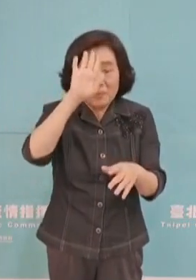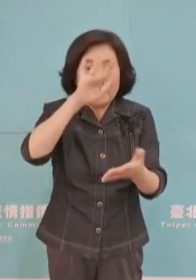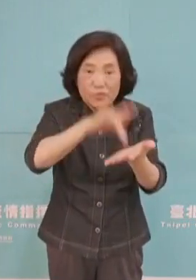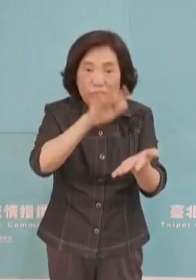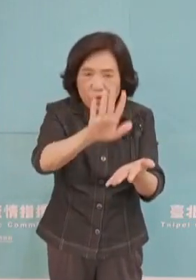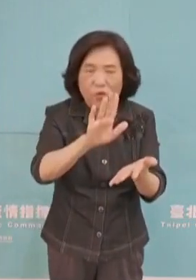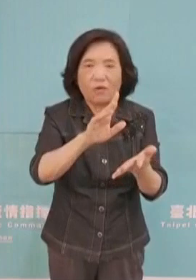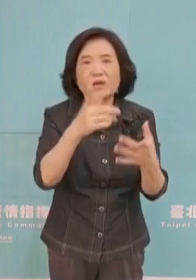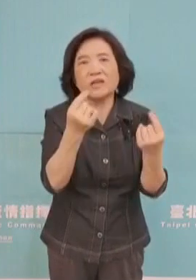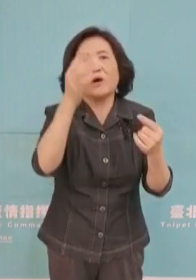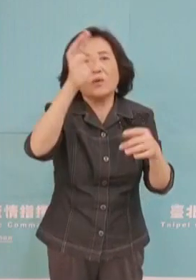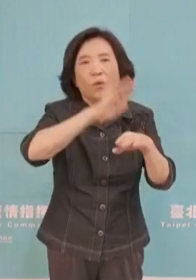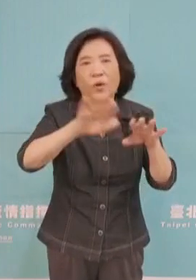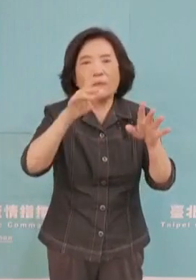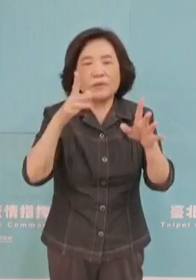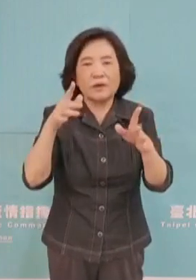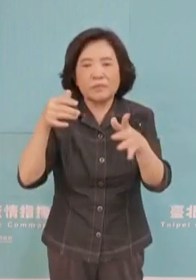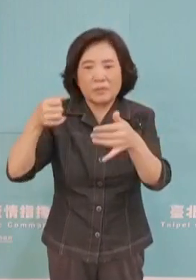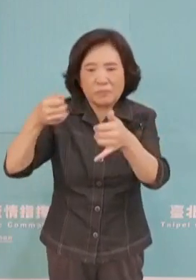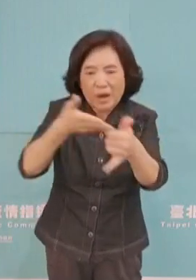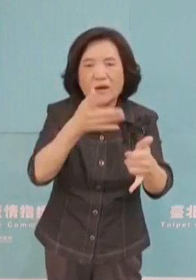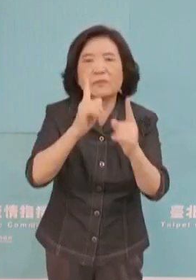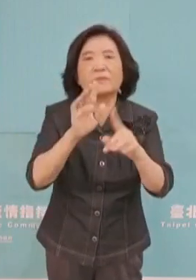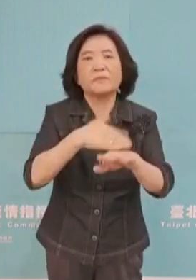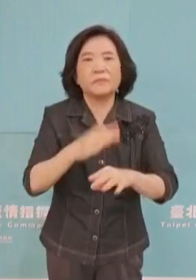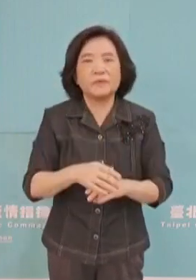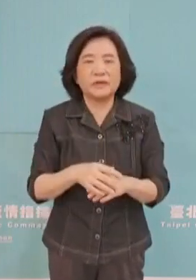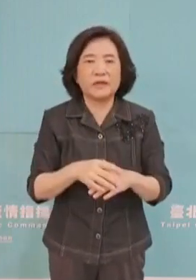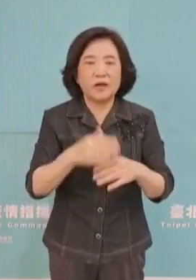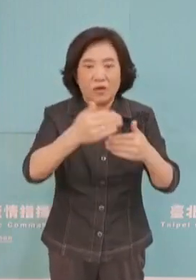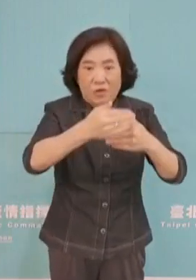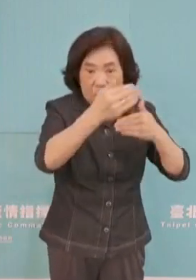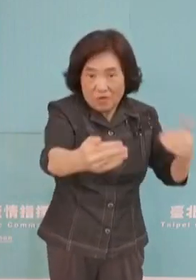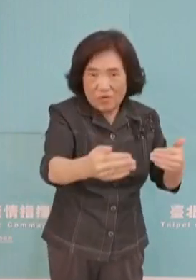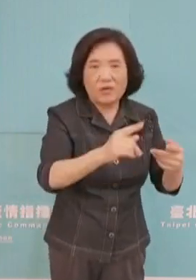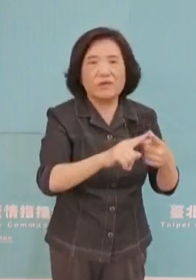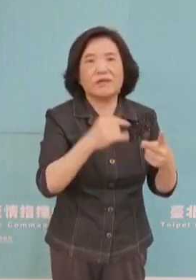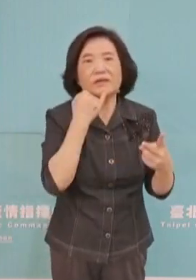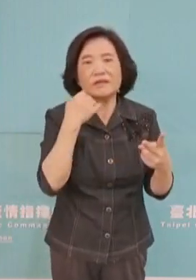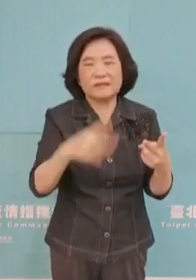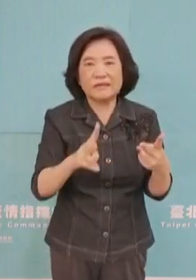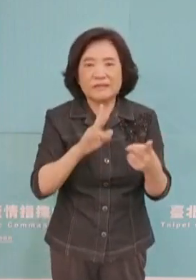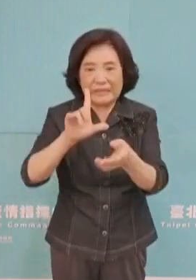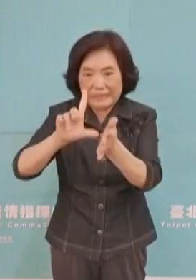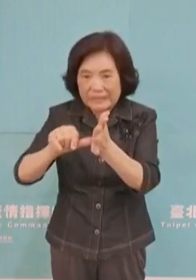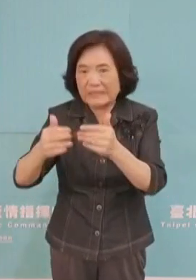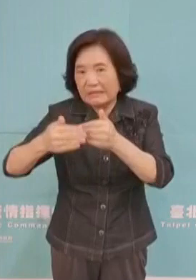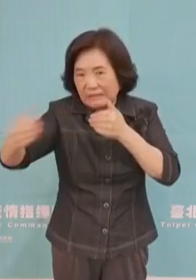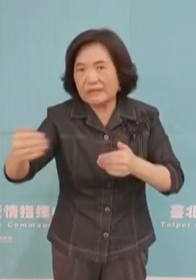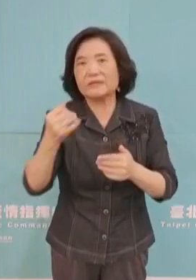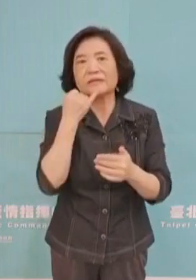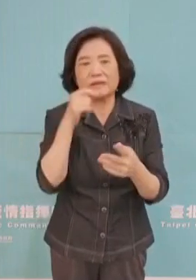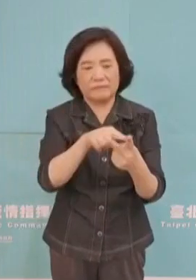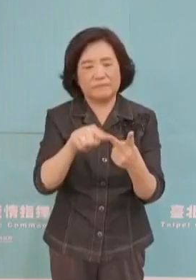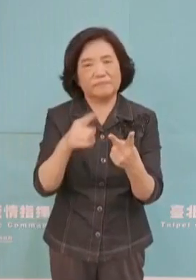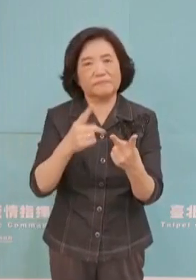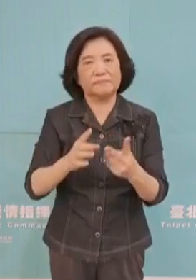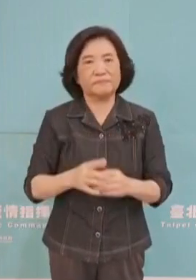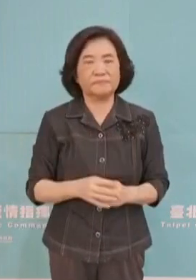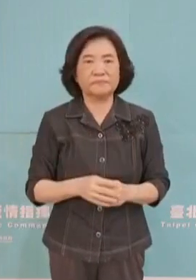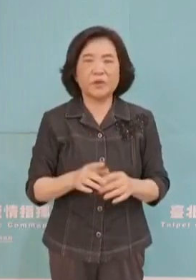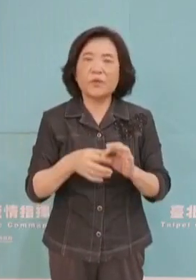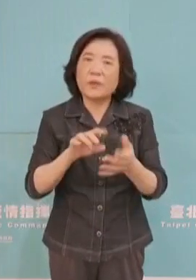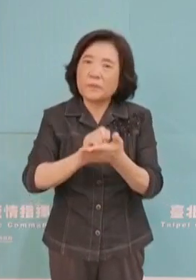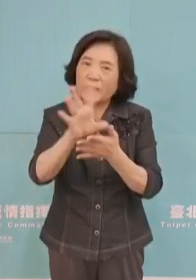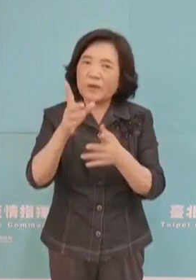以空间的隔离是一个方法，时间的隔离也是一个方法。所以哦，我要跟大家报告，为